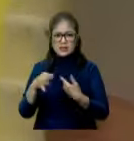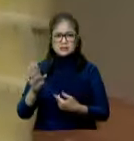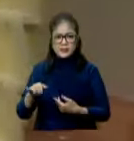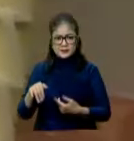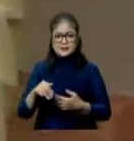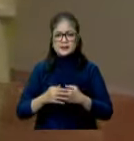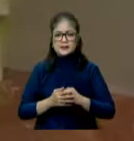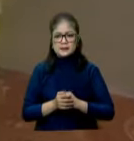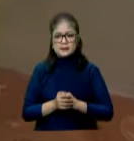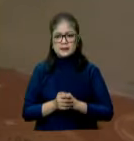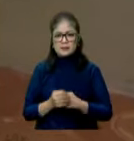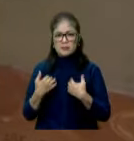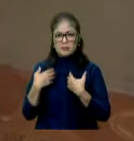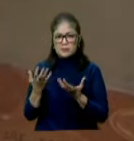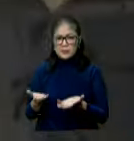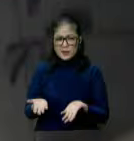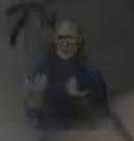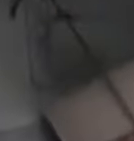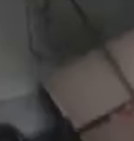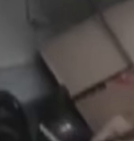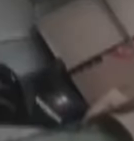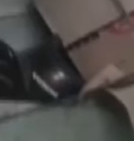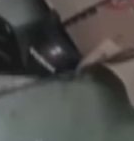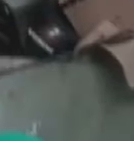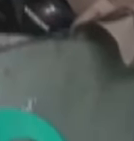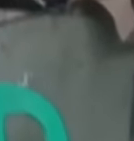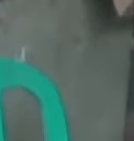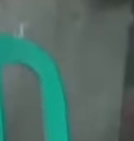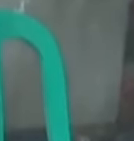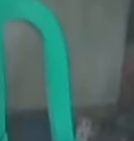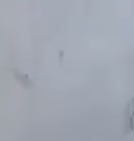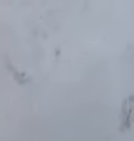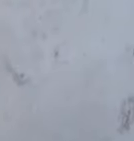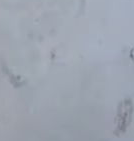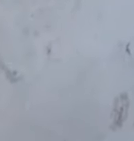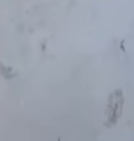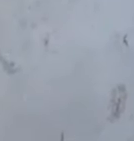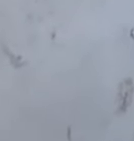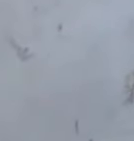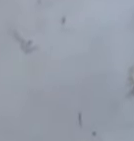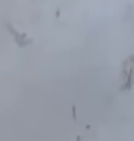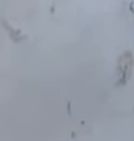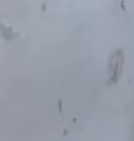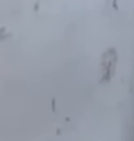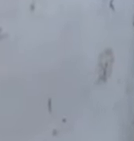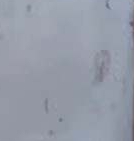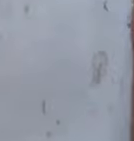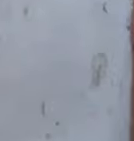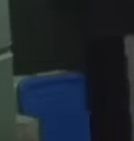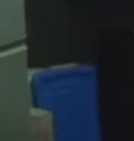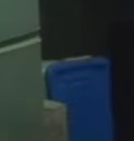Sementara beban kerja KPPS dinilai terlalu berat lantaran rata-rata bekerja 18 jam sehari sejak pemungutan